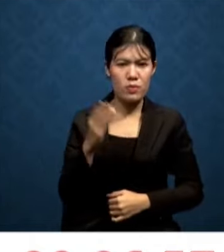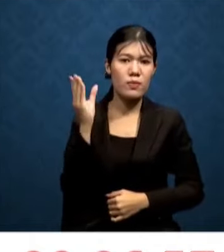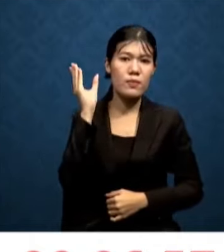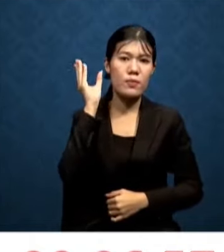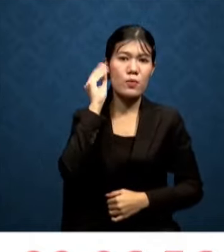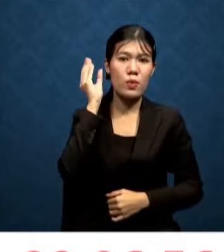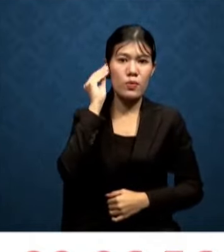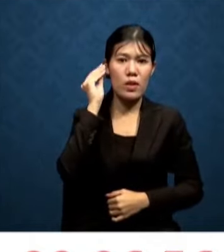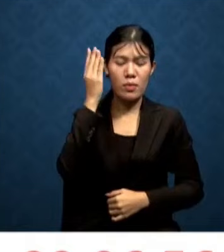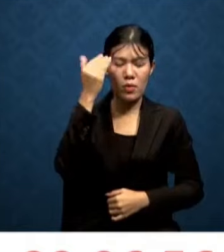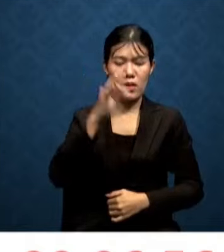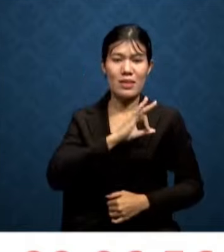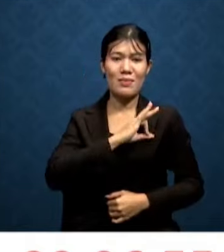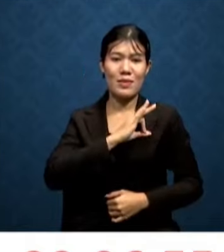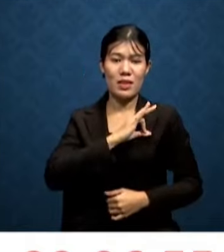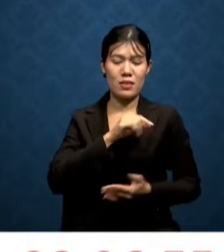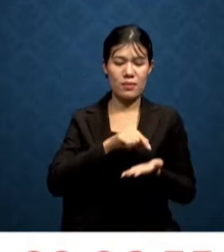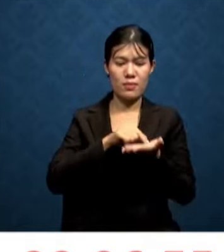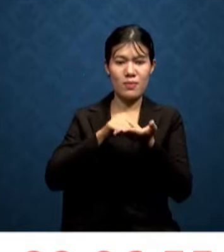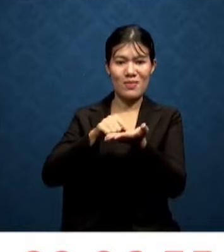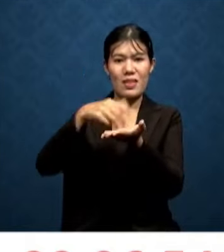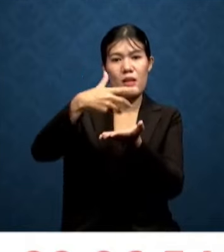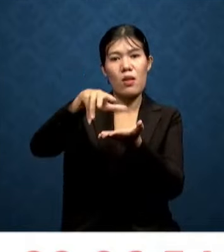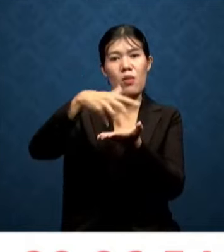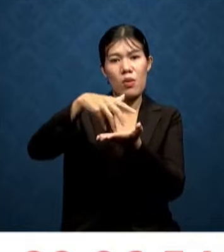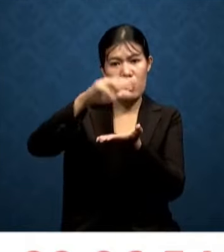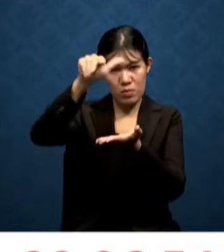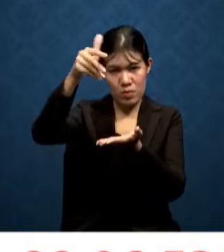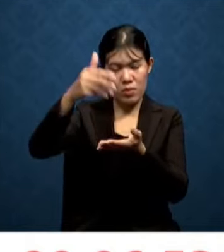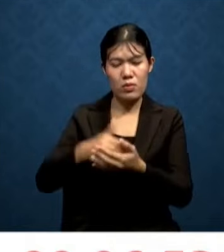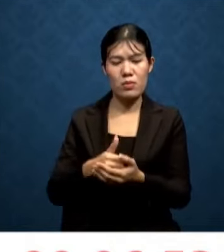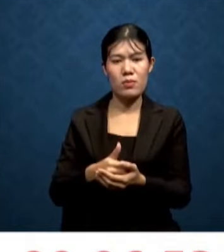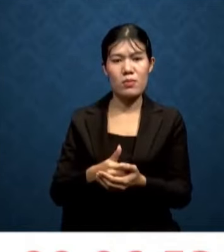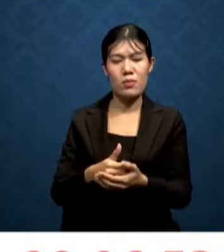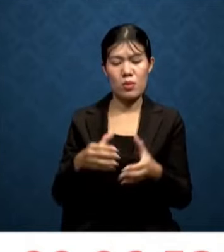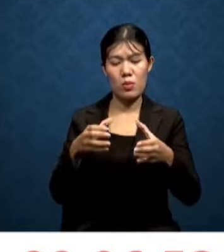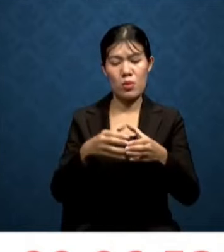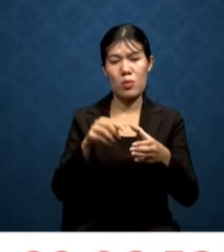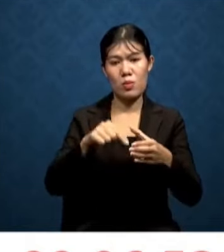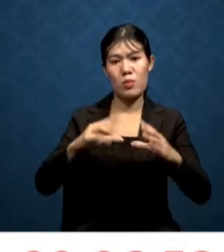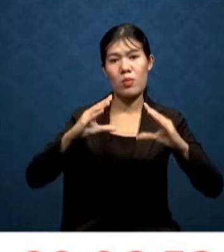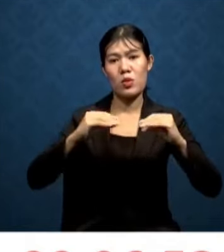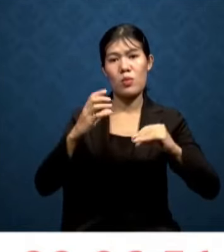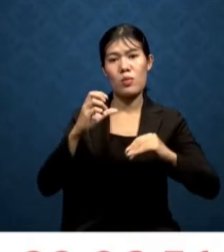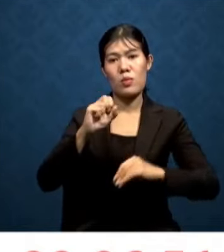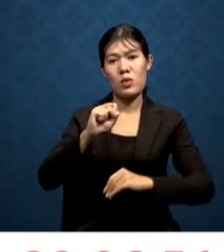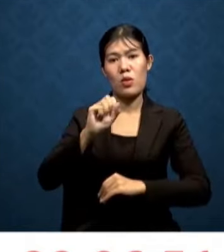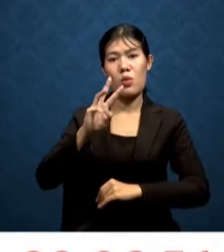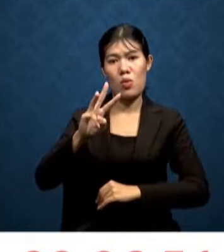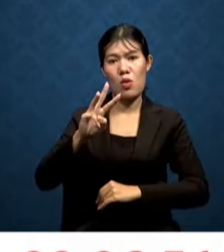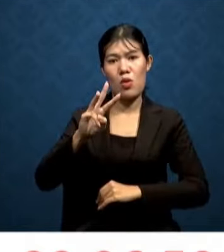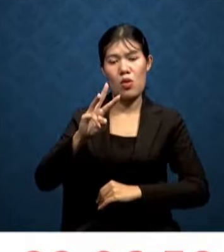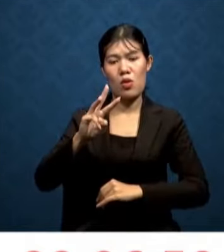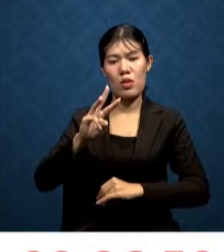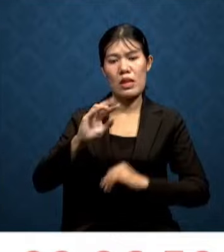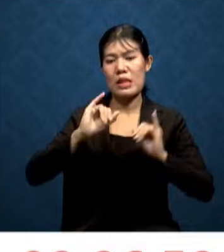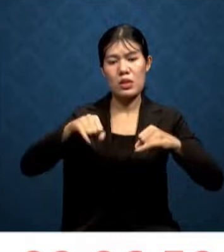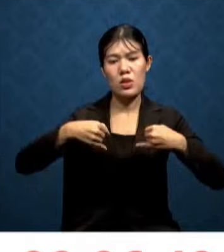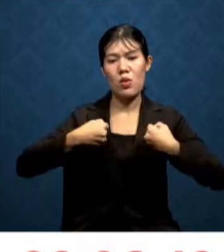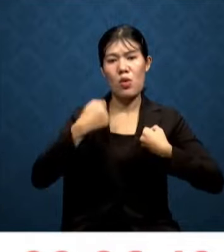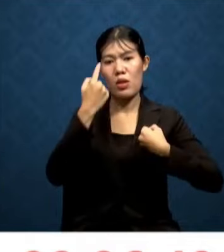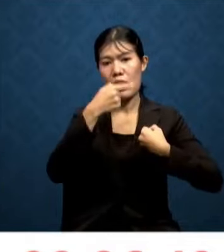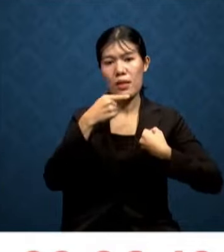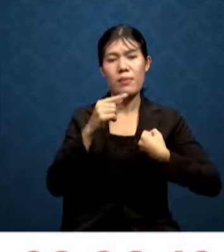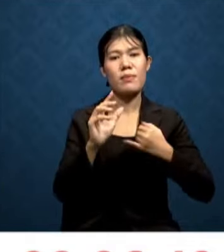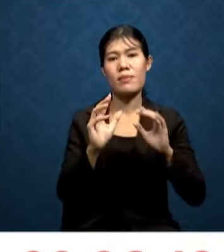งที่สมาชิกได้เสนอและสภาแห่งนี้ไม่ใช่ของใครคนใดคนหนึ่งมันเป็นเวทีที่สม